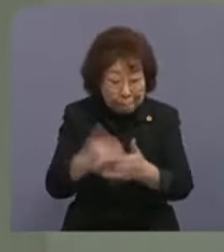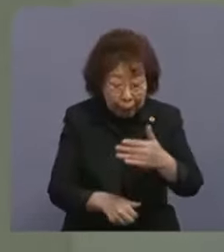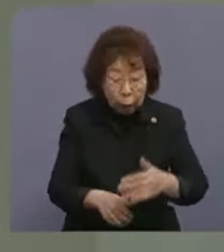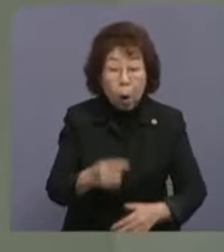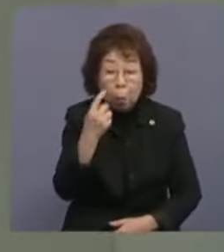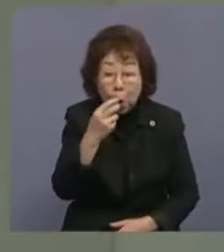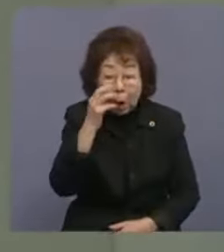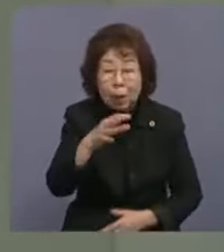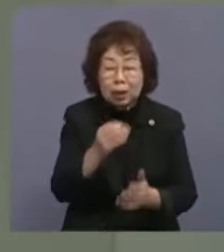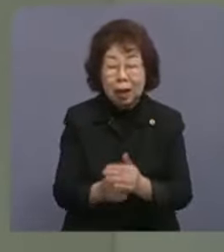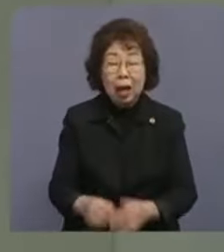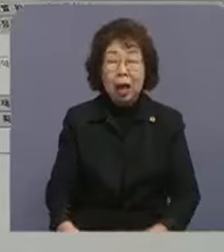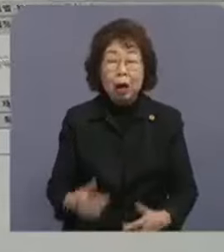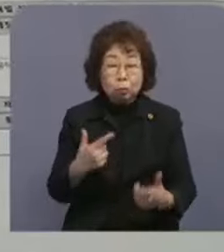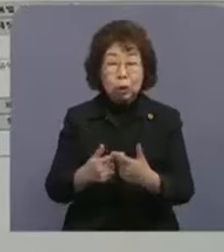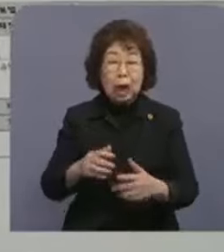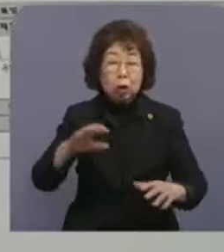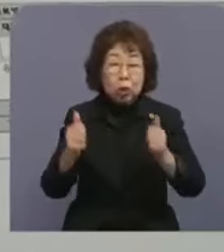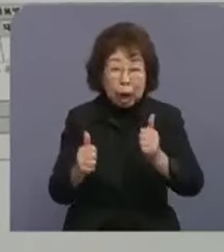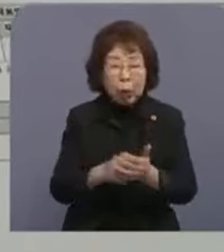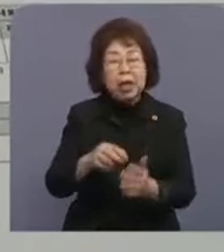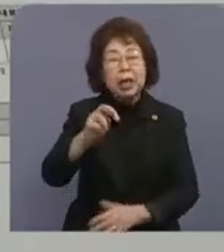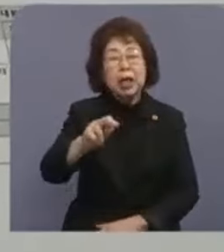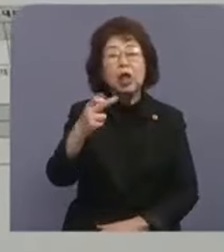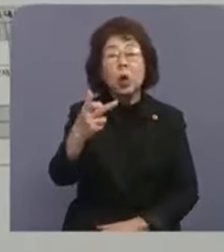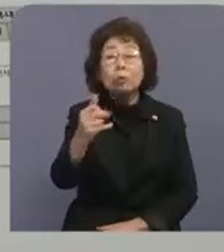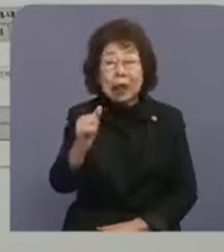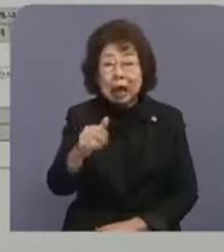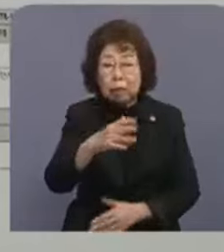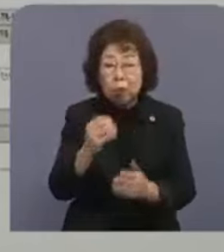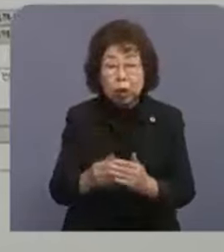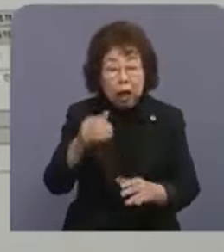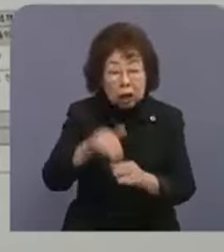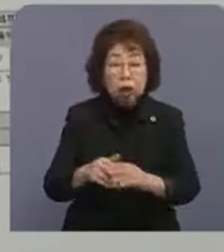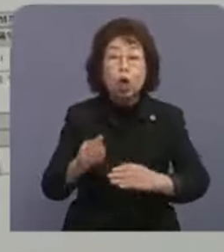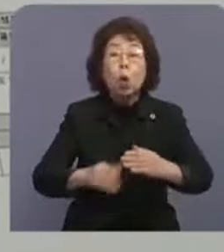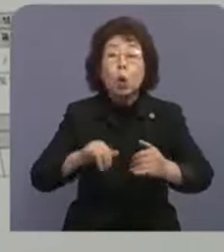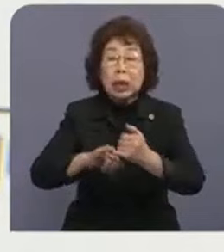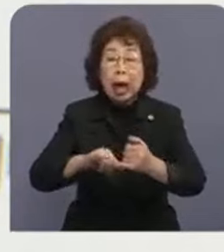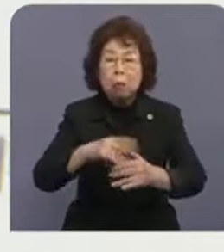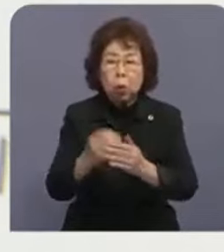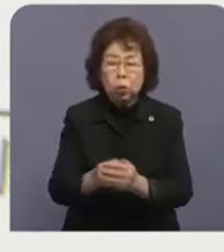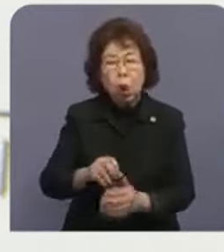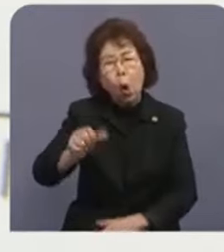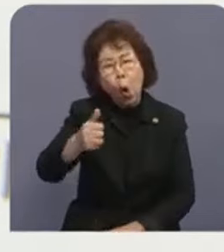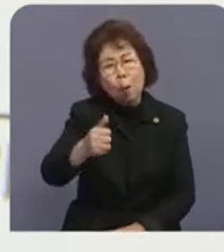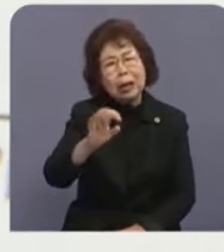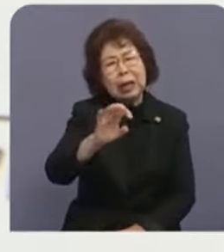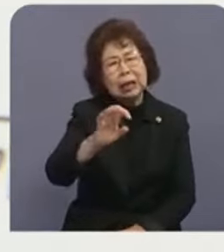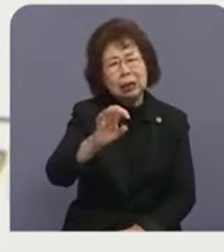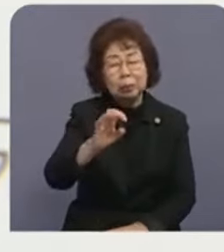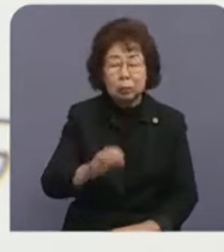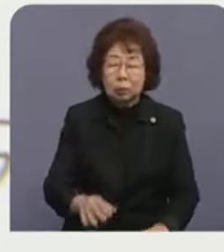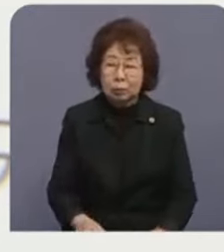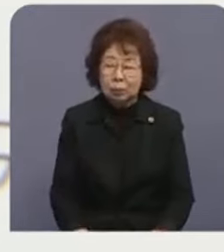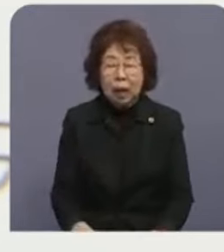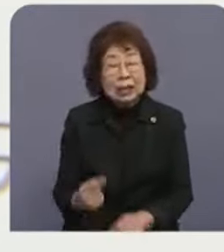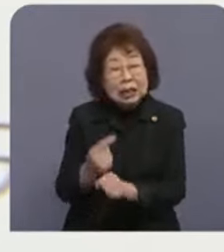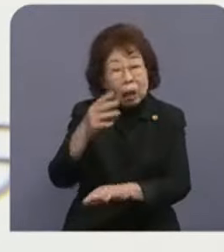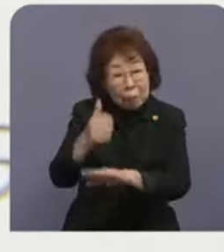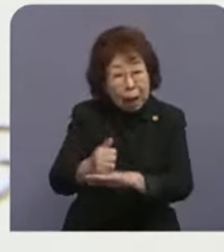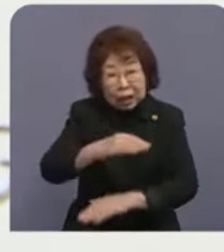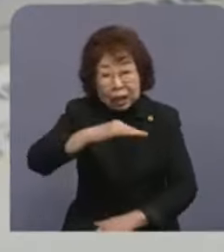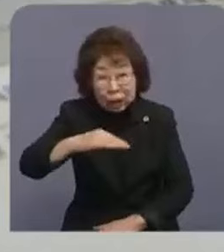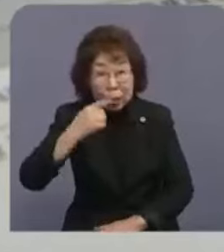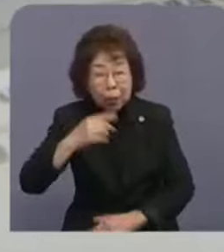분석한 21대 부산 국회의원 17명의 선거 공약은 모두 540여 건. 지난해 말